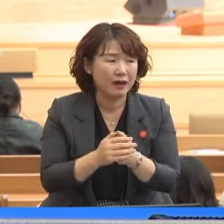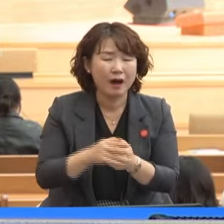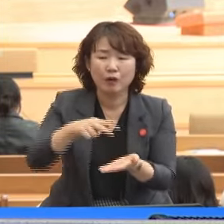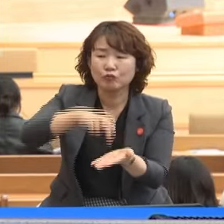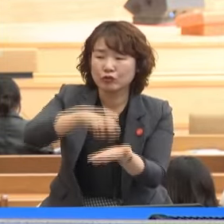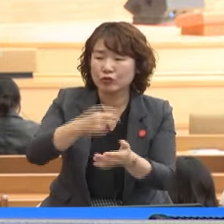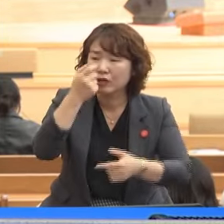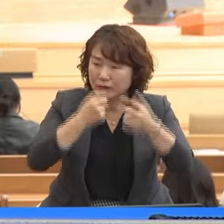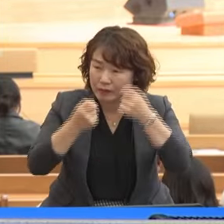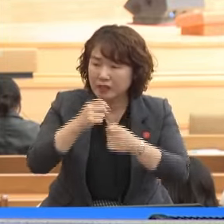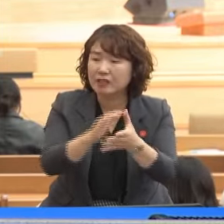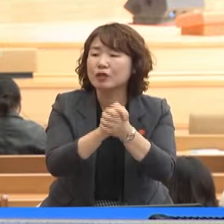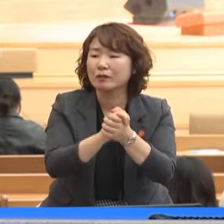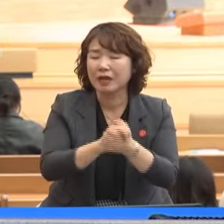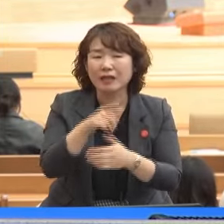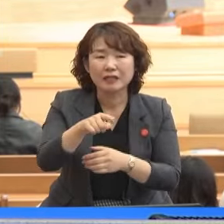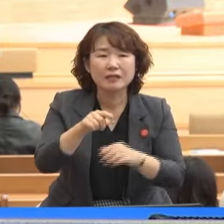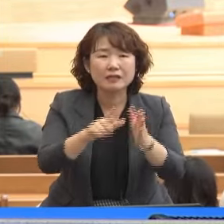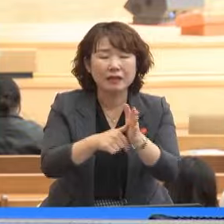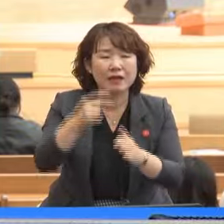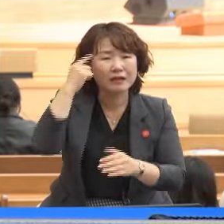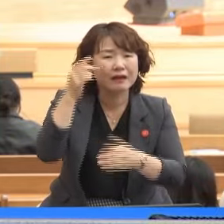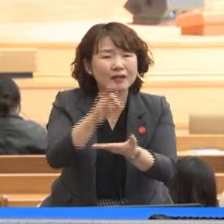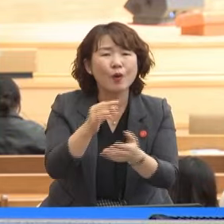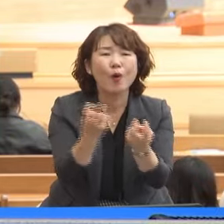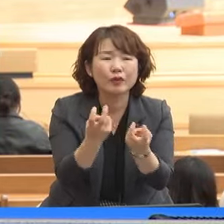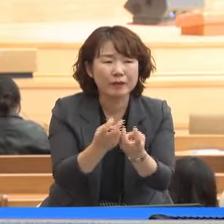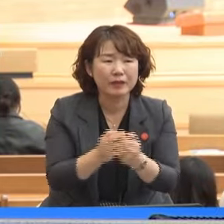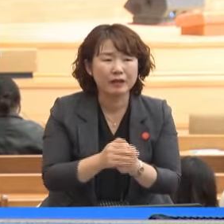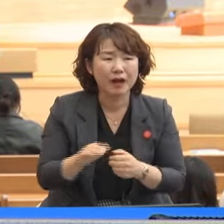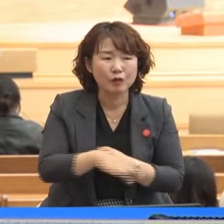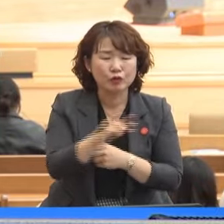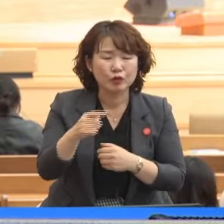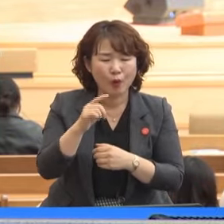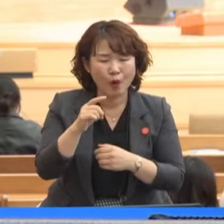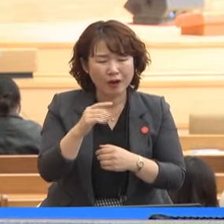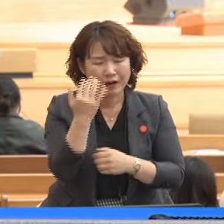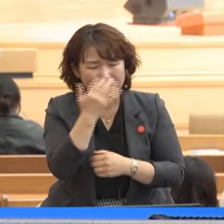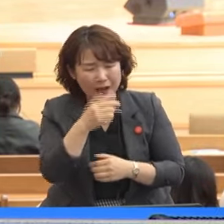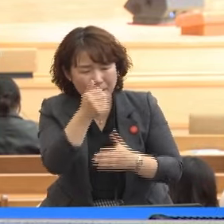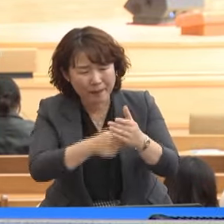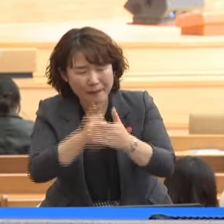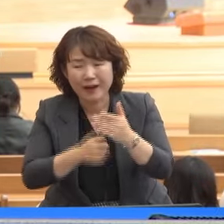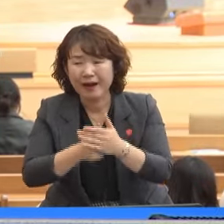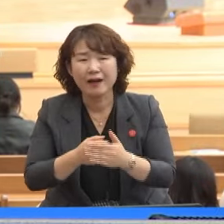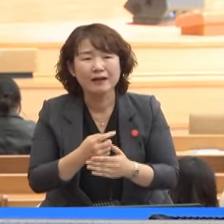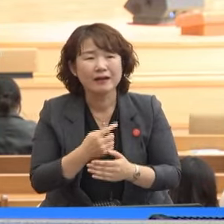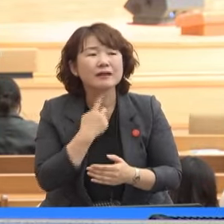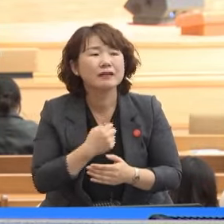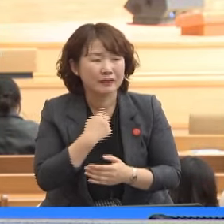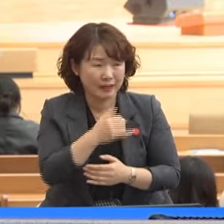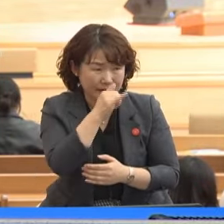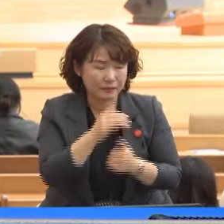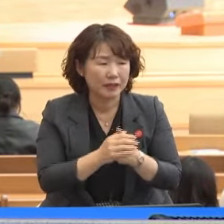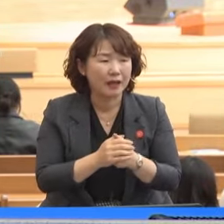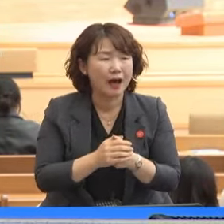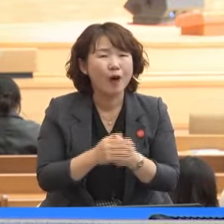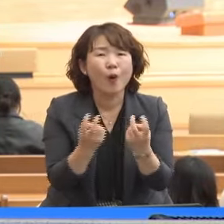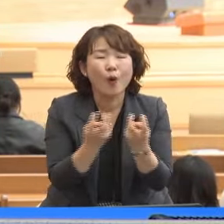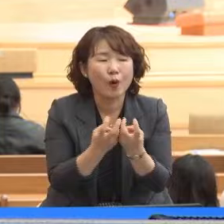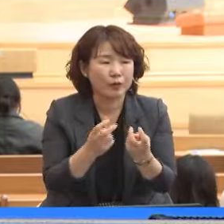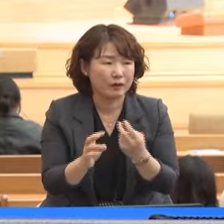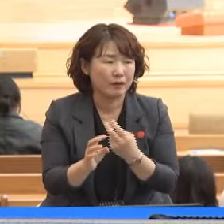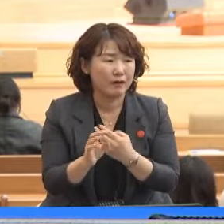시대의 가치관을 어떻게 하면 좋겠습니까? 우리도 음란에 미쳐 돌아갈 때가 있습니다. 주체치 못할 때가 있습니다. 어찌하면